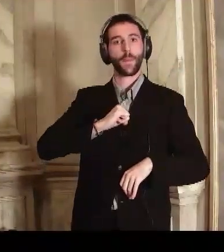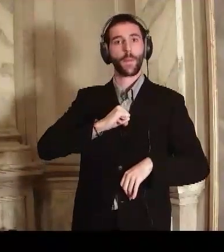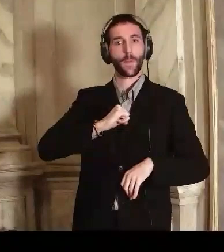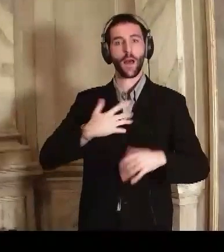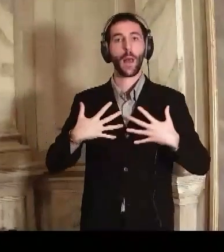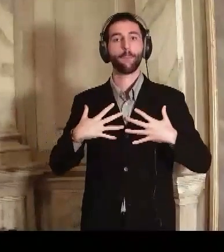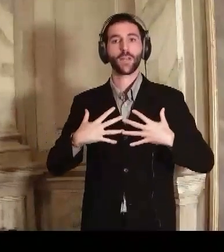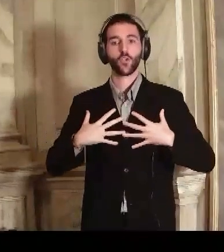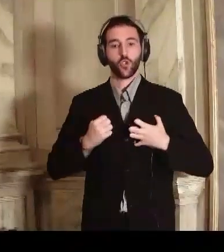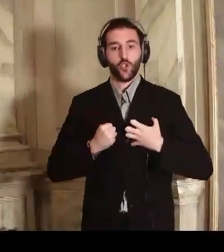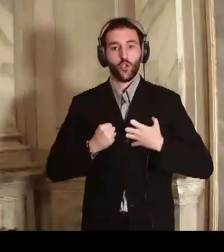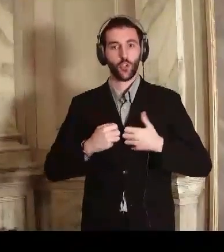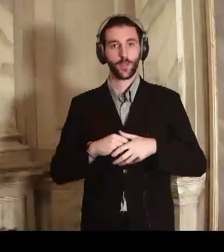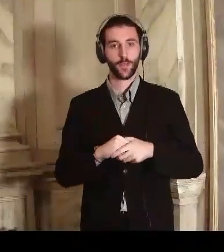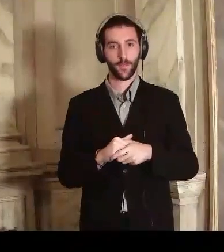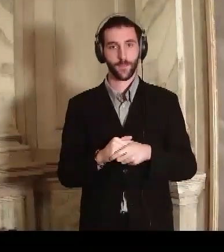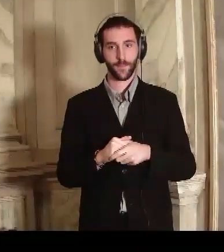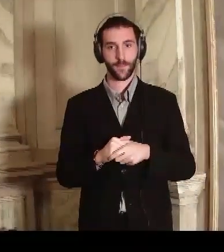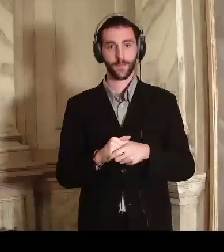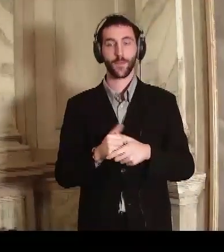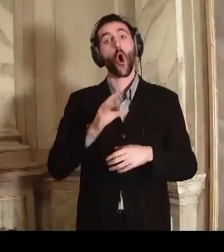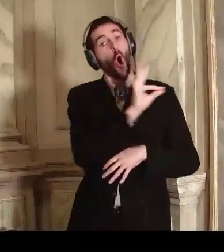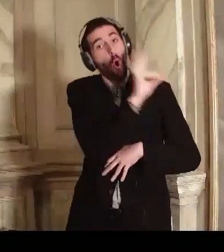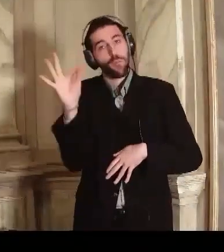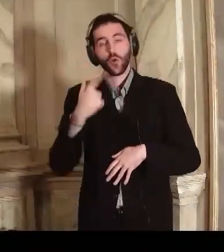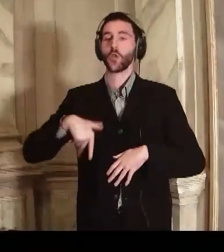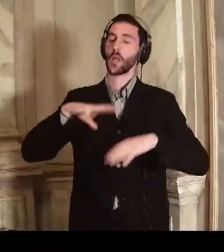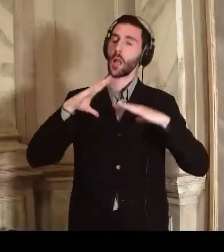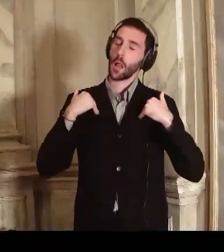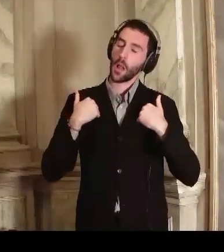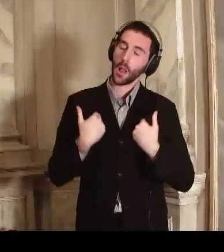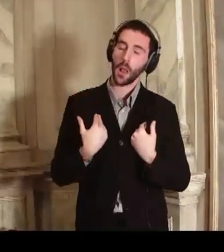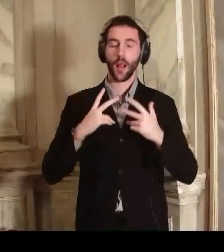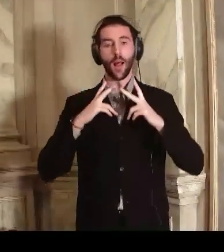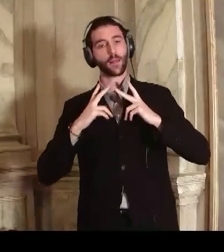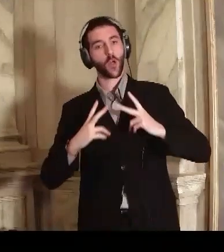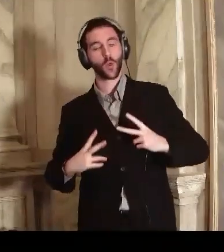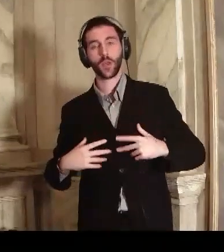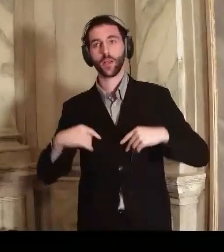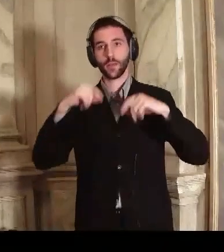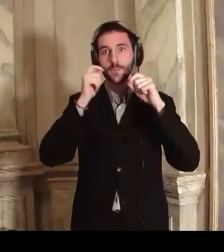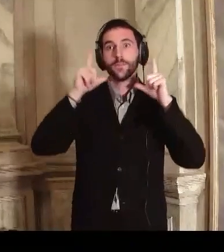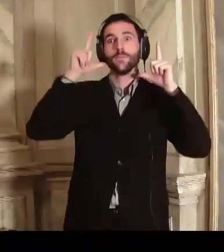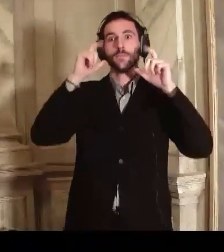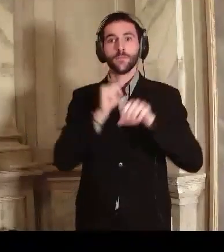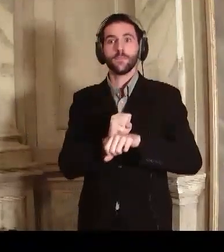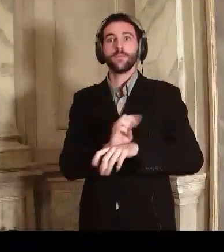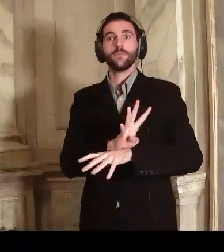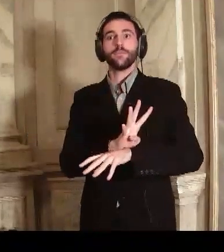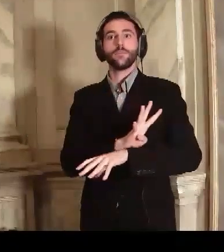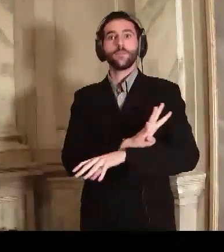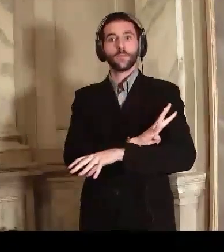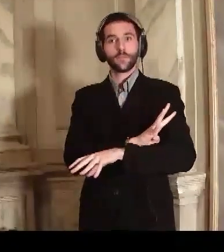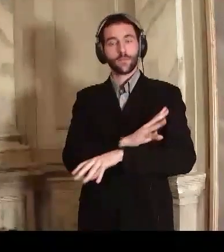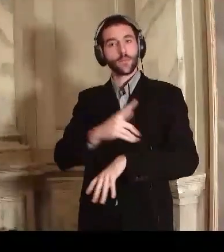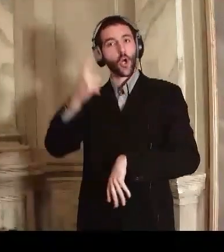e il petto si contrae. Oppure ci calmiamo, ci rilassiamo, gli occhi si spalancano, i peli sulla pelle si rizzano, le